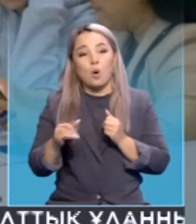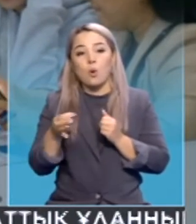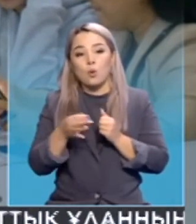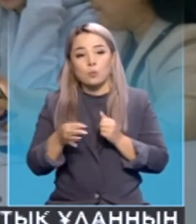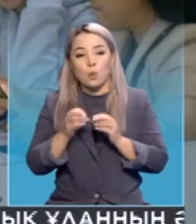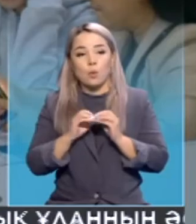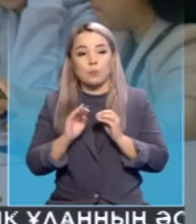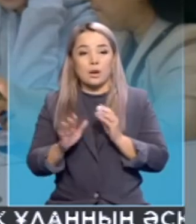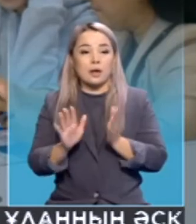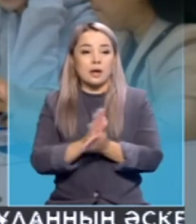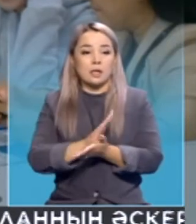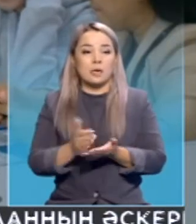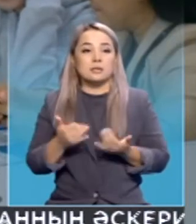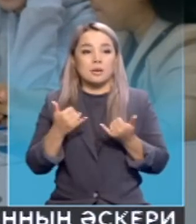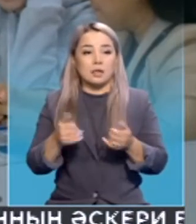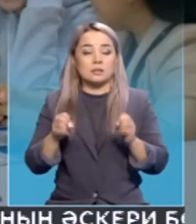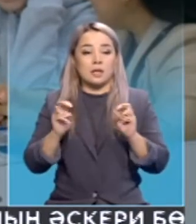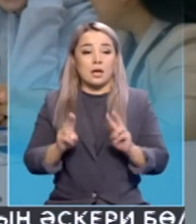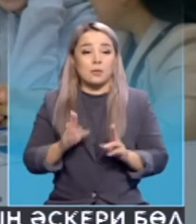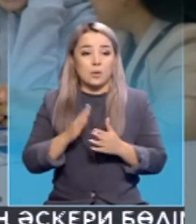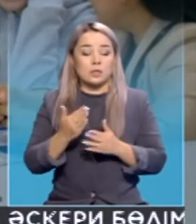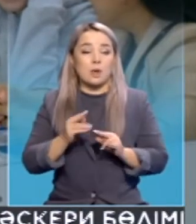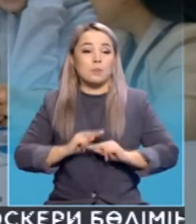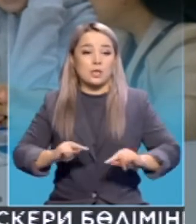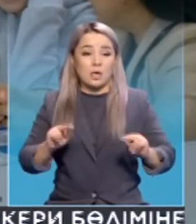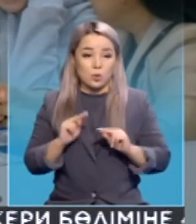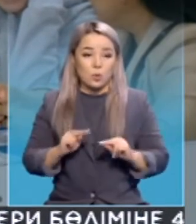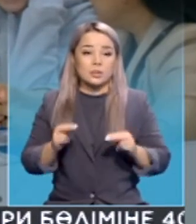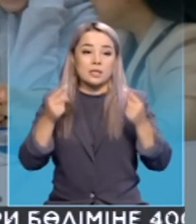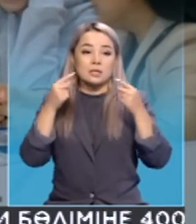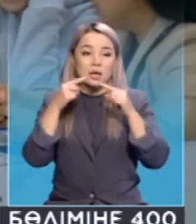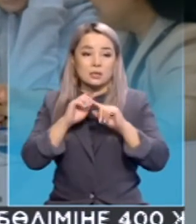облыстарына 10 мың грант арнайы бөлінген. Олар педагогикалық және